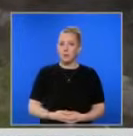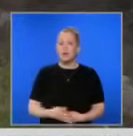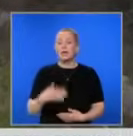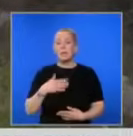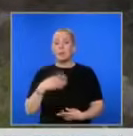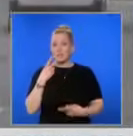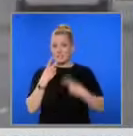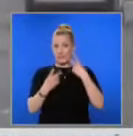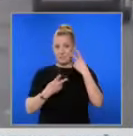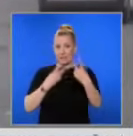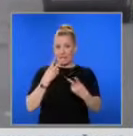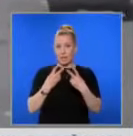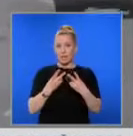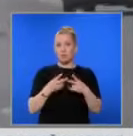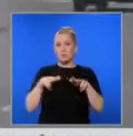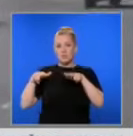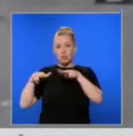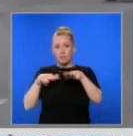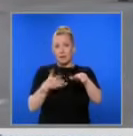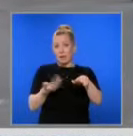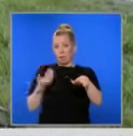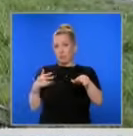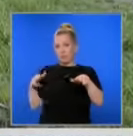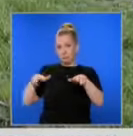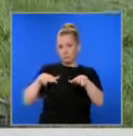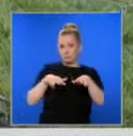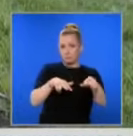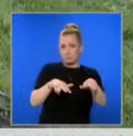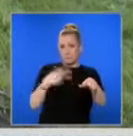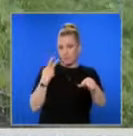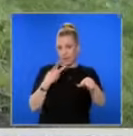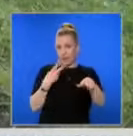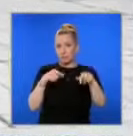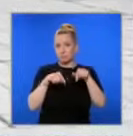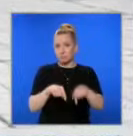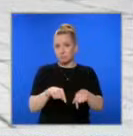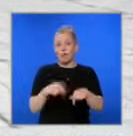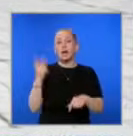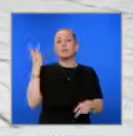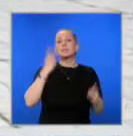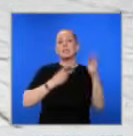са шофирали зад въпросния автомобил, разбрах, че многократно преди